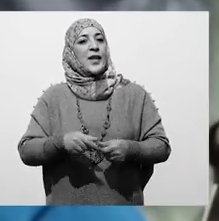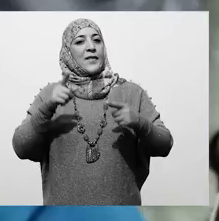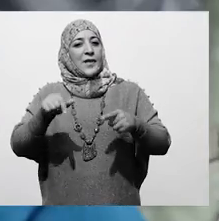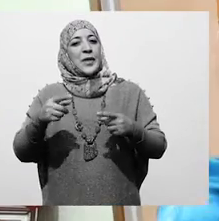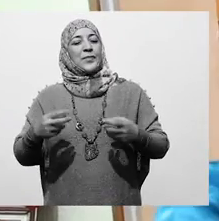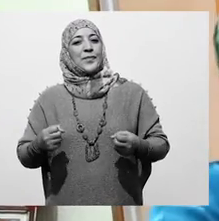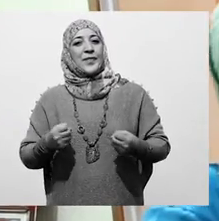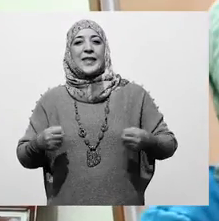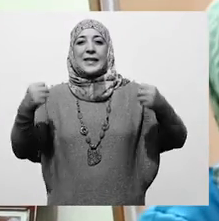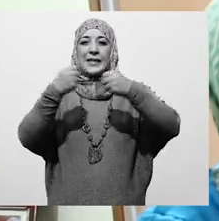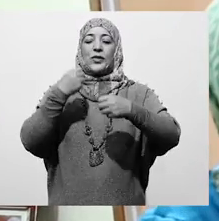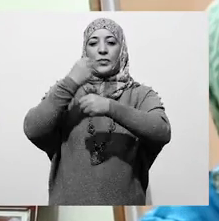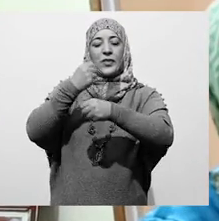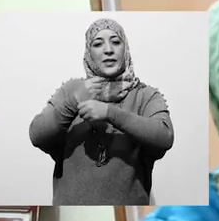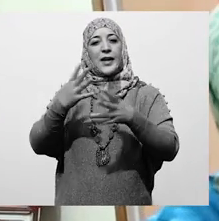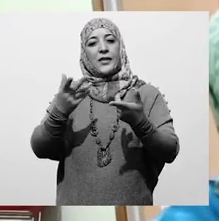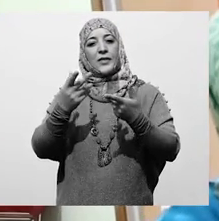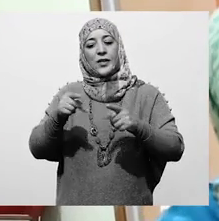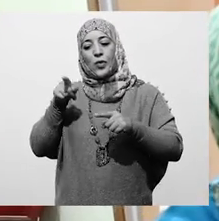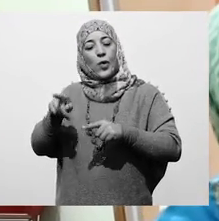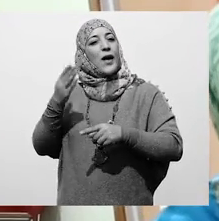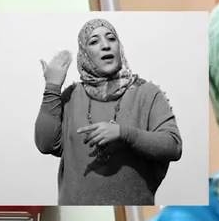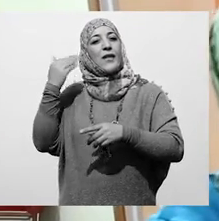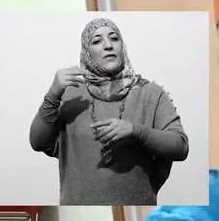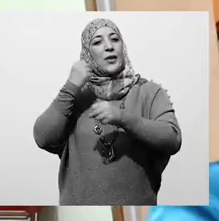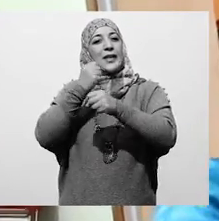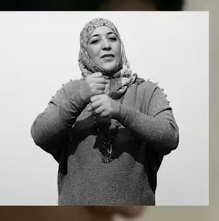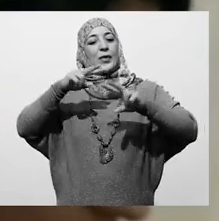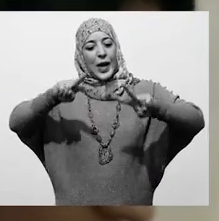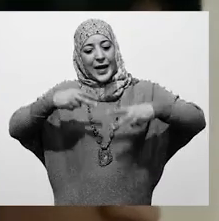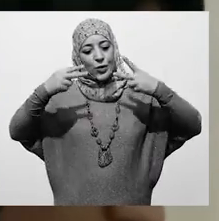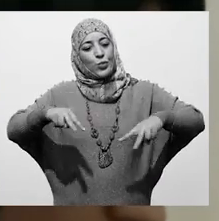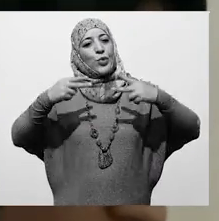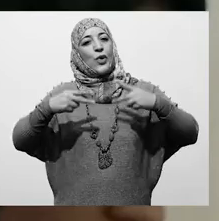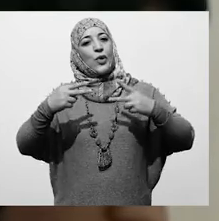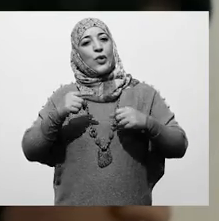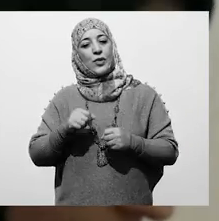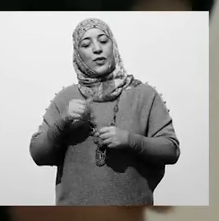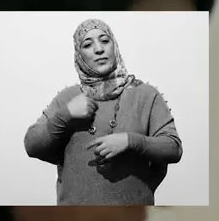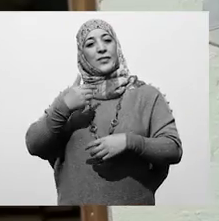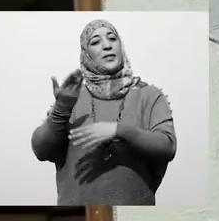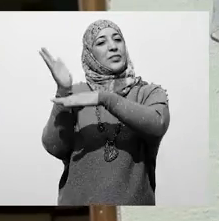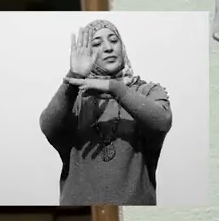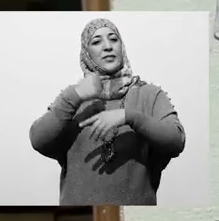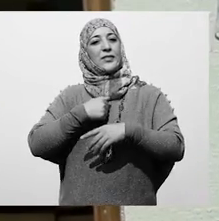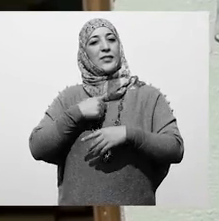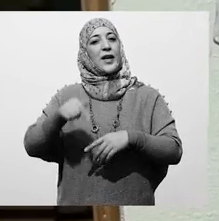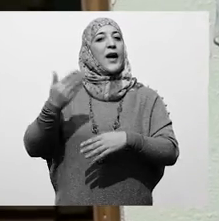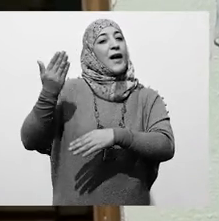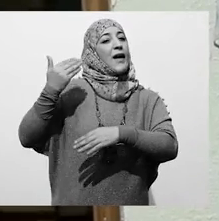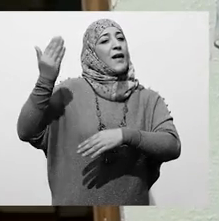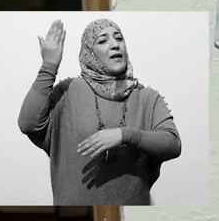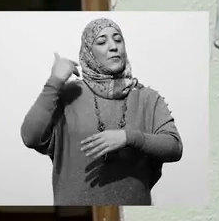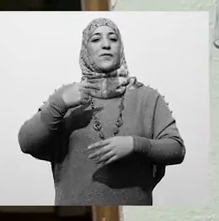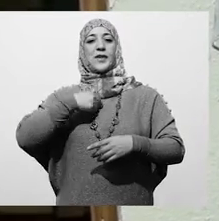accident le travail quand il travaillait dans un restaurant avec un soin de lui comme ça oui